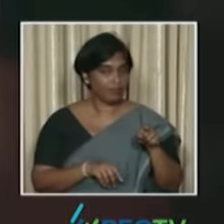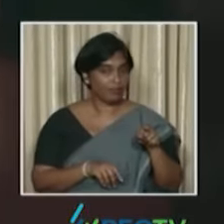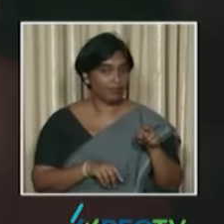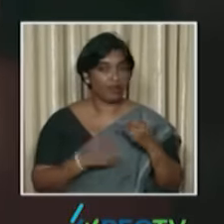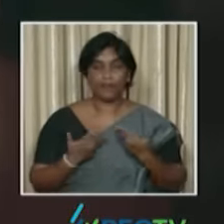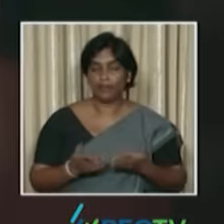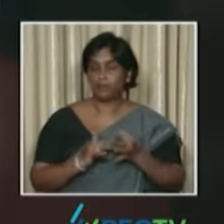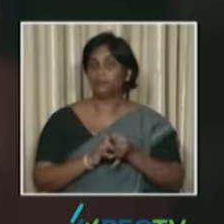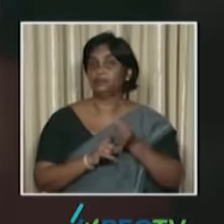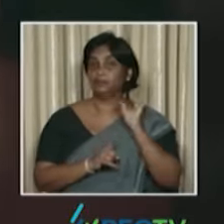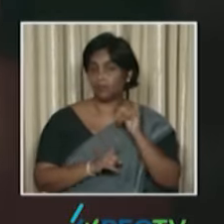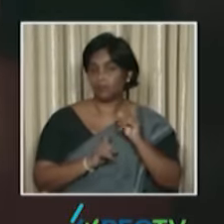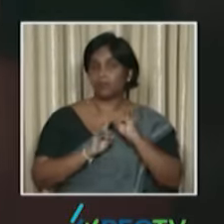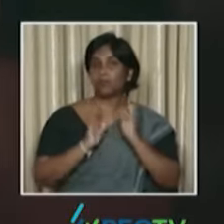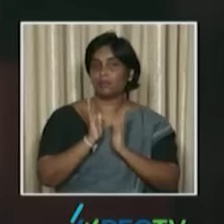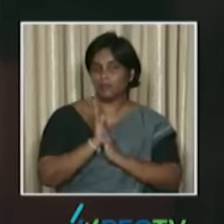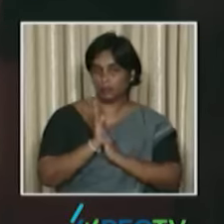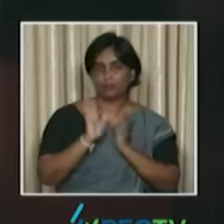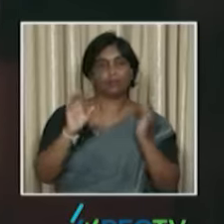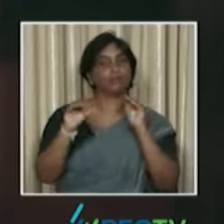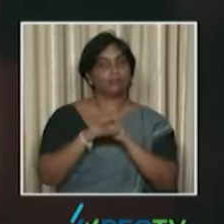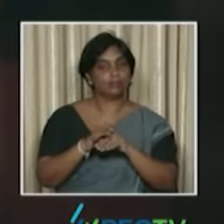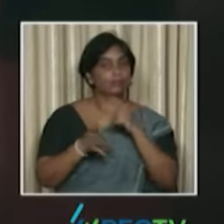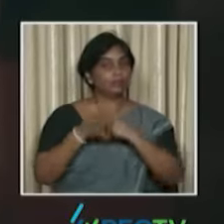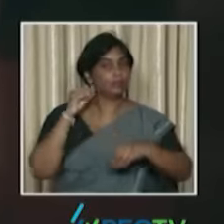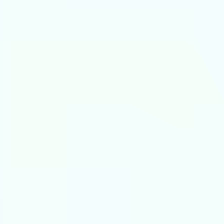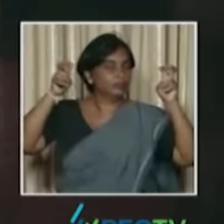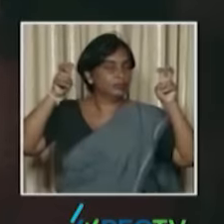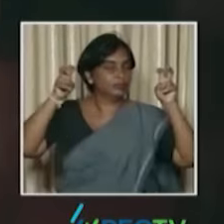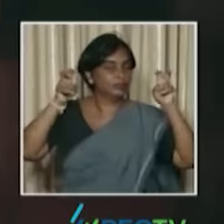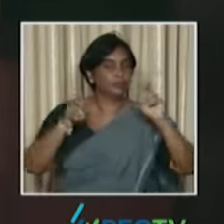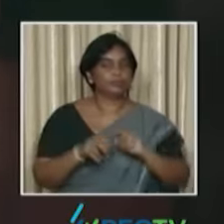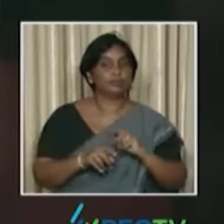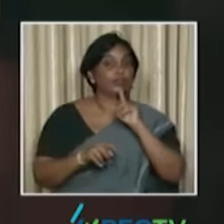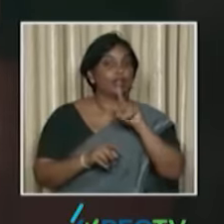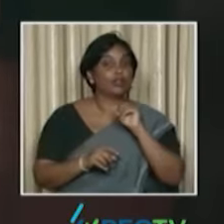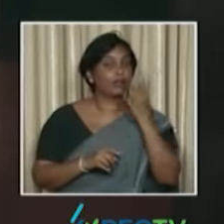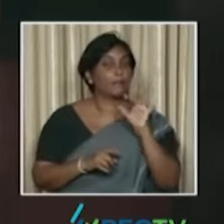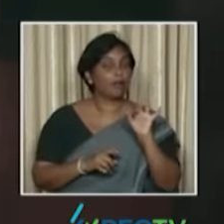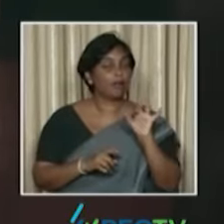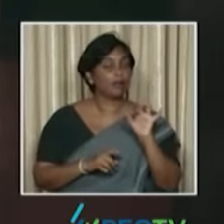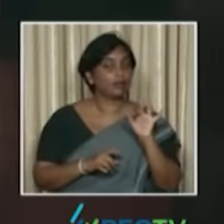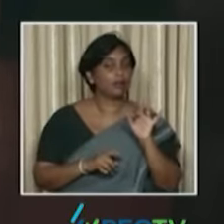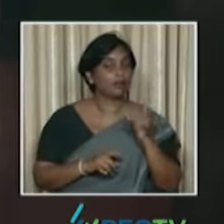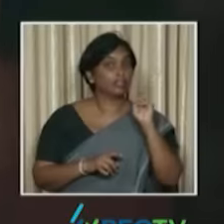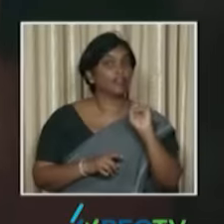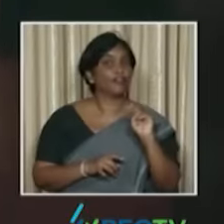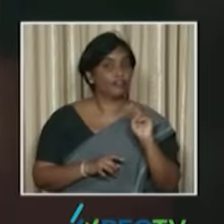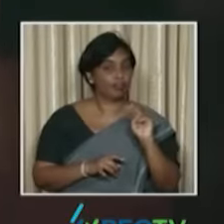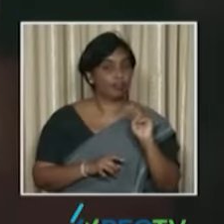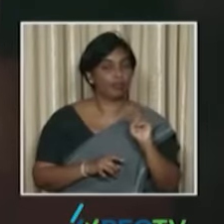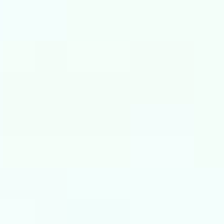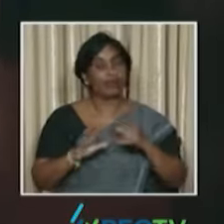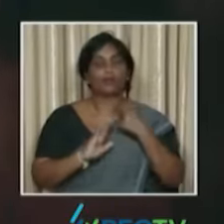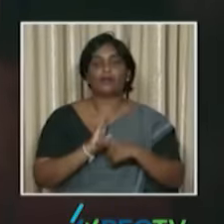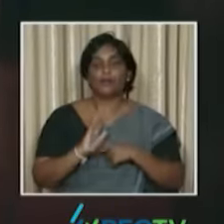වර්තමාන ජනාධිපතිතුමා අගමැතිතුමා විදියට ඉදිරිපත් කරපු මැතිවරණයේ තේමා පාඩය. මොකද තේමා පාඩය 2015. 2020 ණය